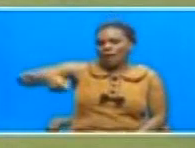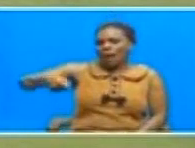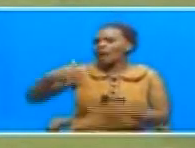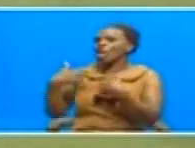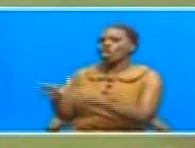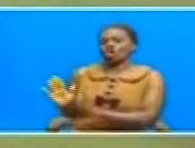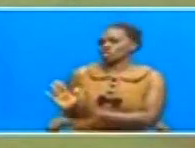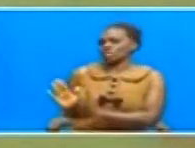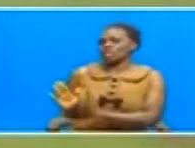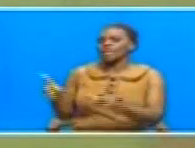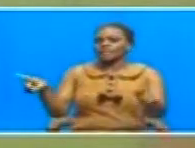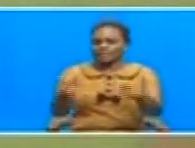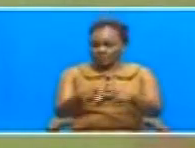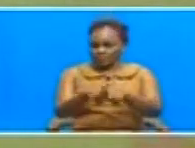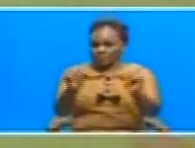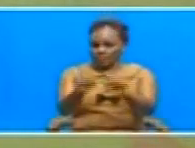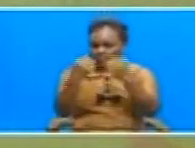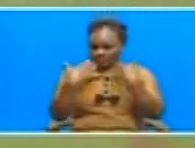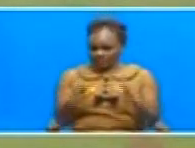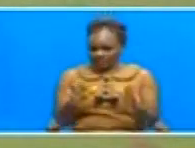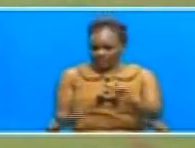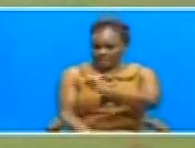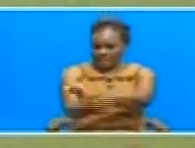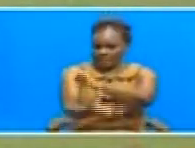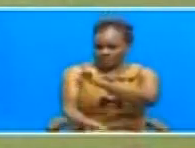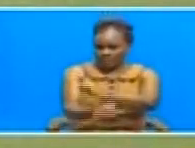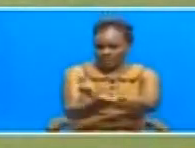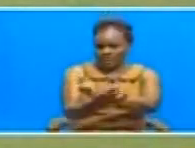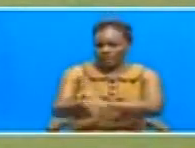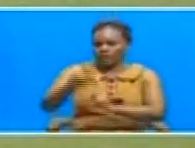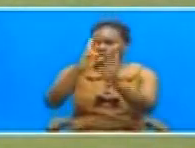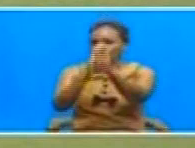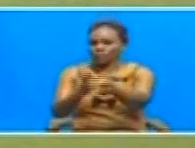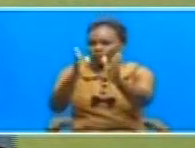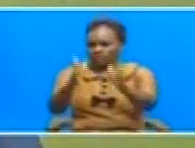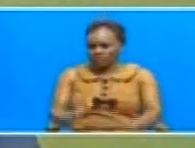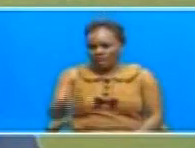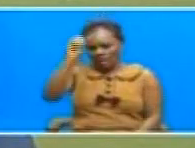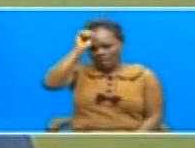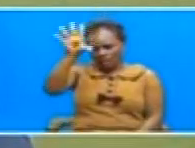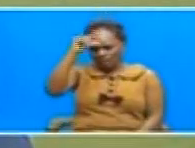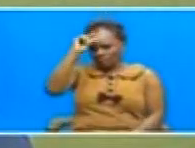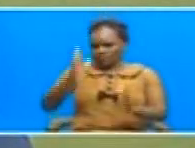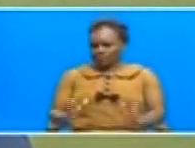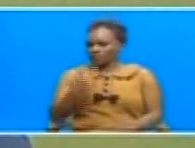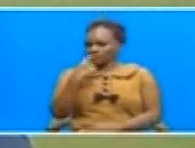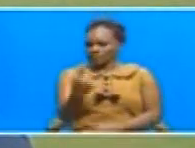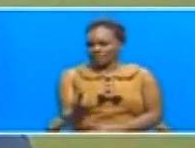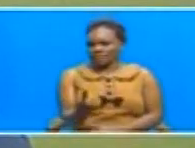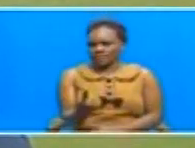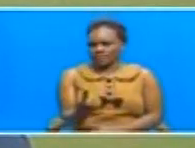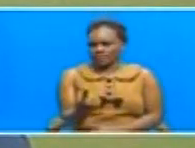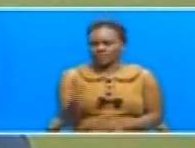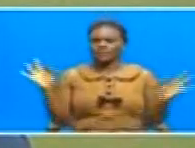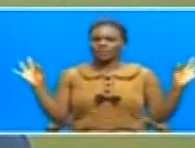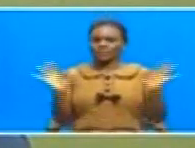mkoba huo. Mbali na kisa hicho, kama anavyoarifu mwanahabari Hussein Mohamed, Kabogo amekuwa akinukuliwa kutoa kauli za